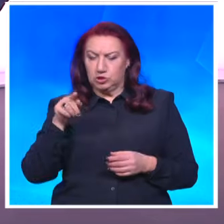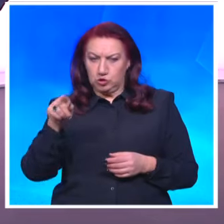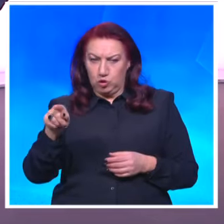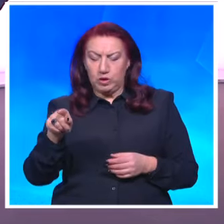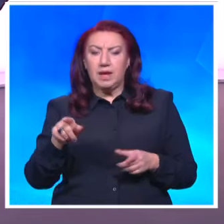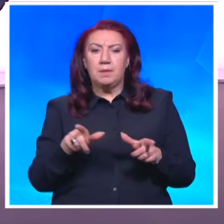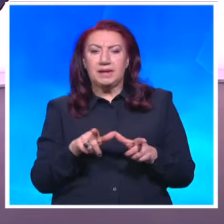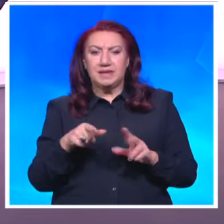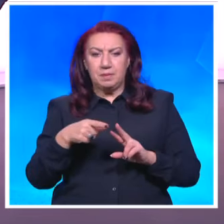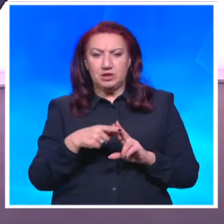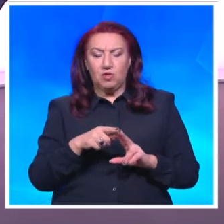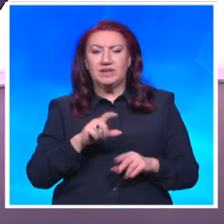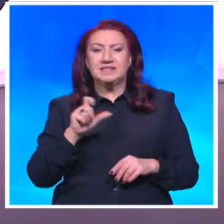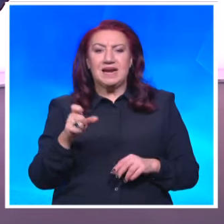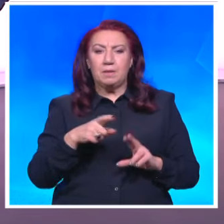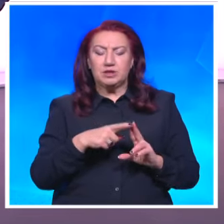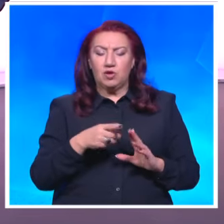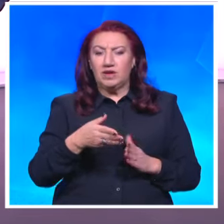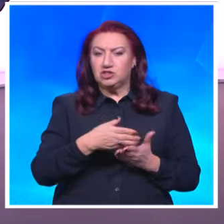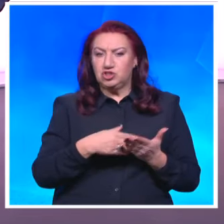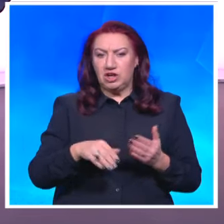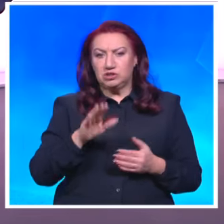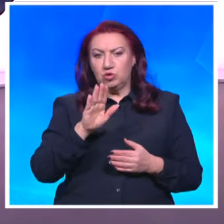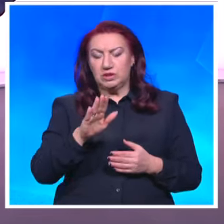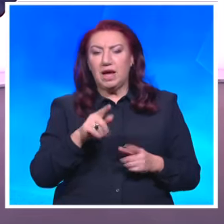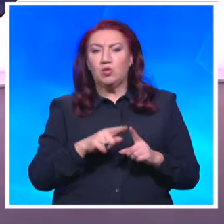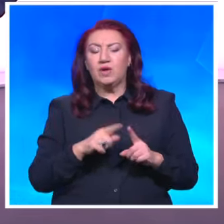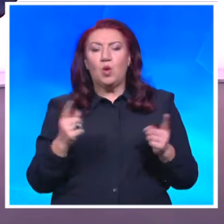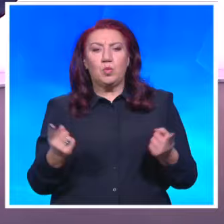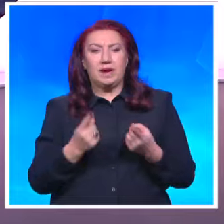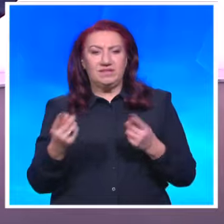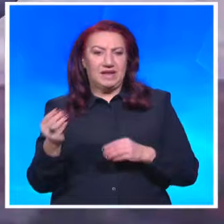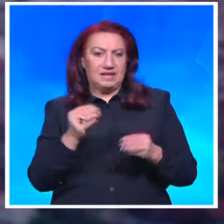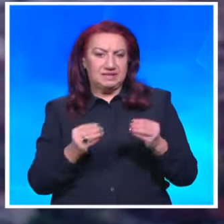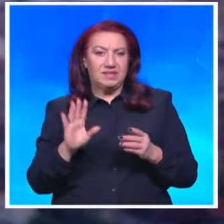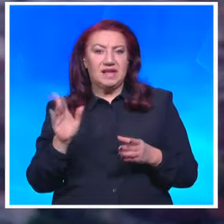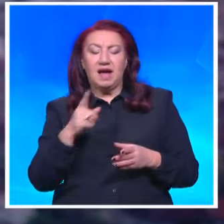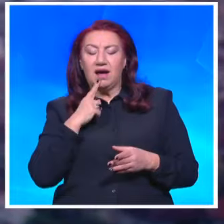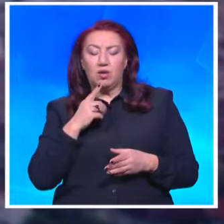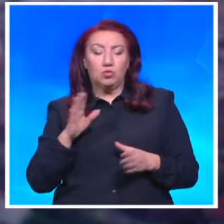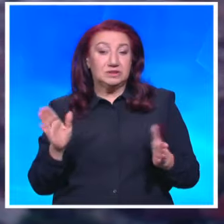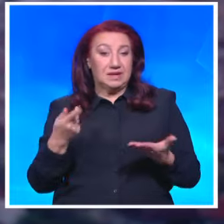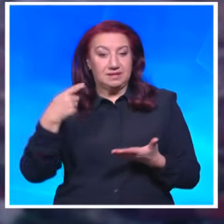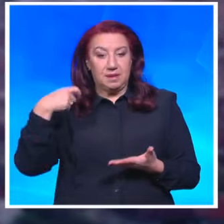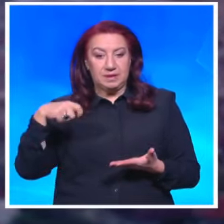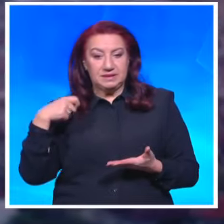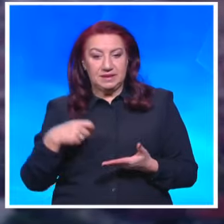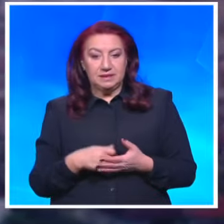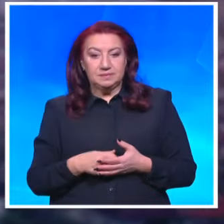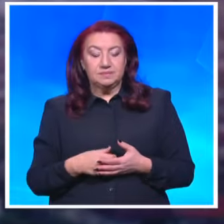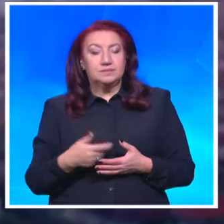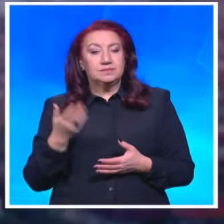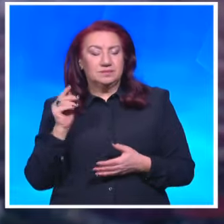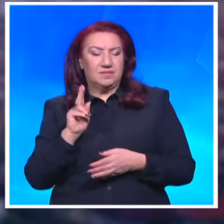Петров да са част от неговия управителен съвет, ако глави централът. И когато влязах в екипа на Димитър, влязах